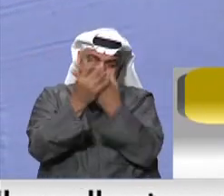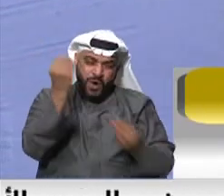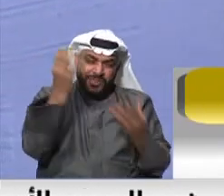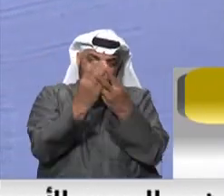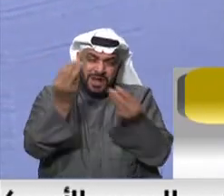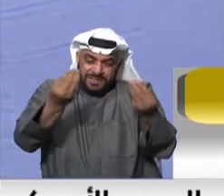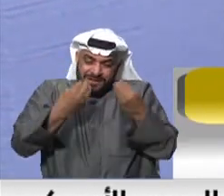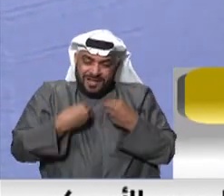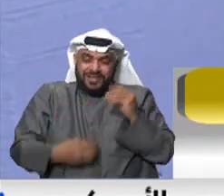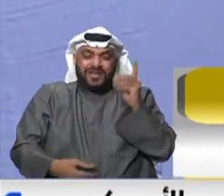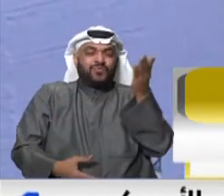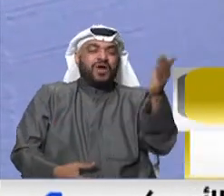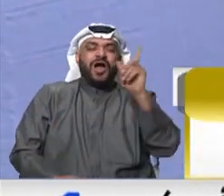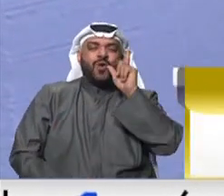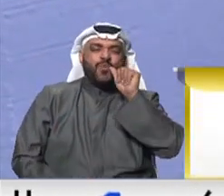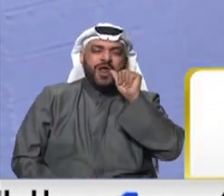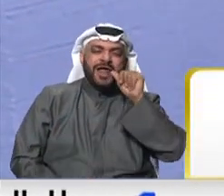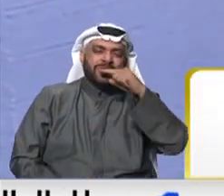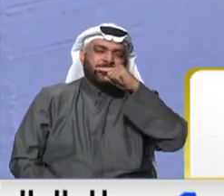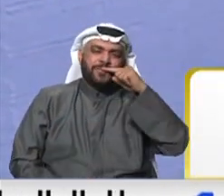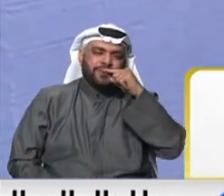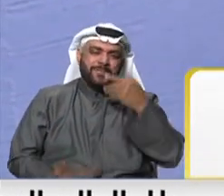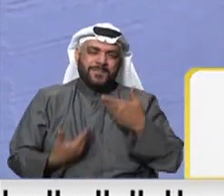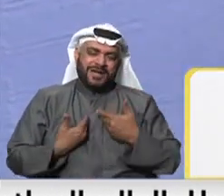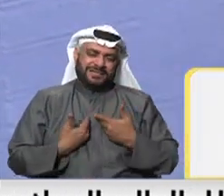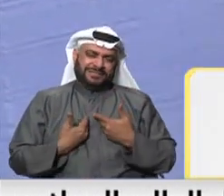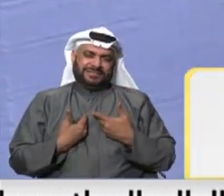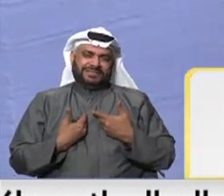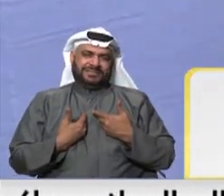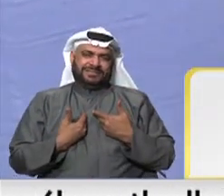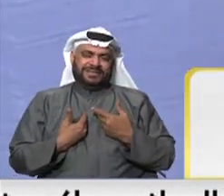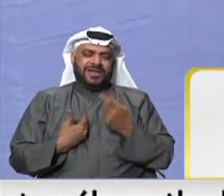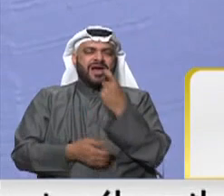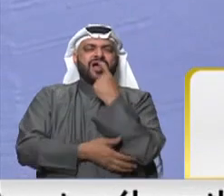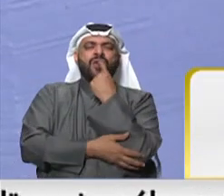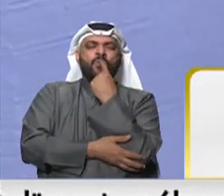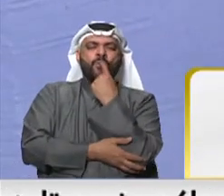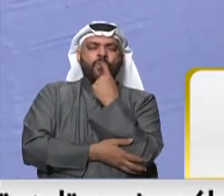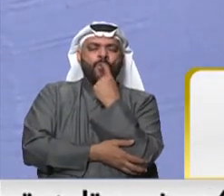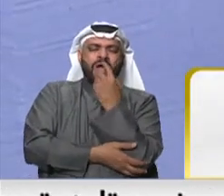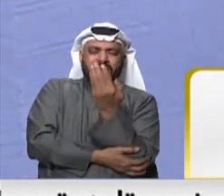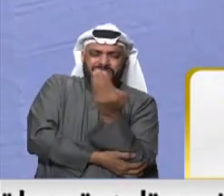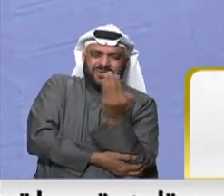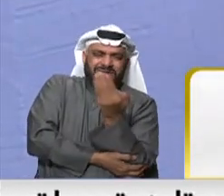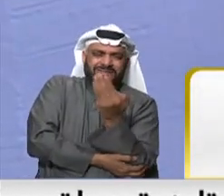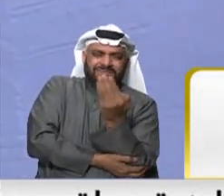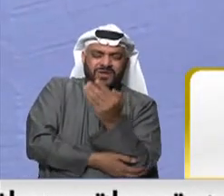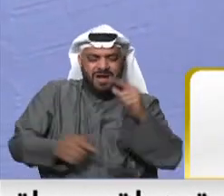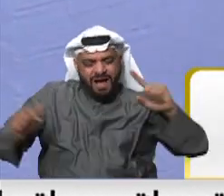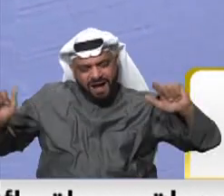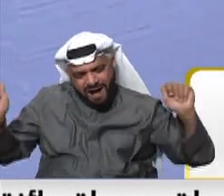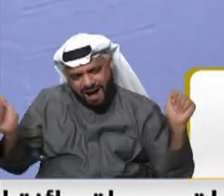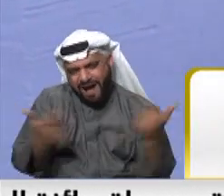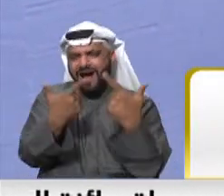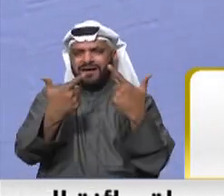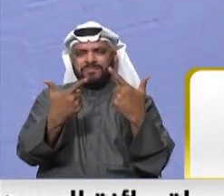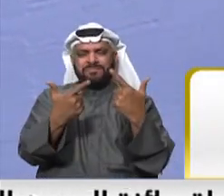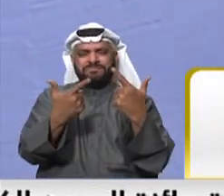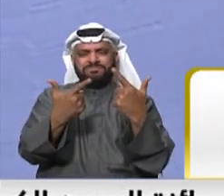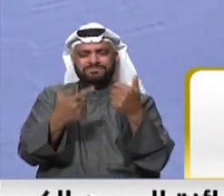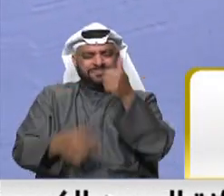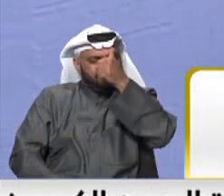ولدت في نص الثامن، صار معايا طلق مبكر، قصفوا في الحرب السبت الجمعة أنا